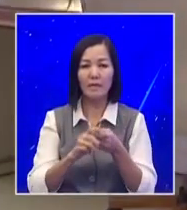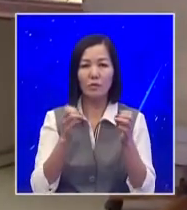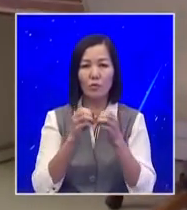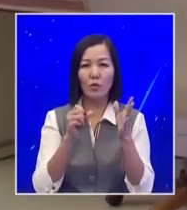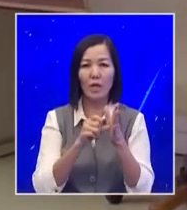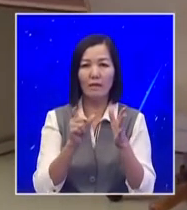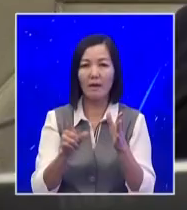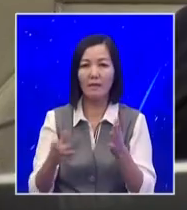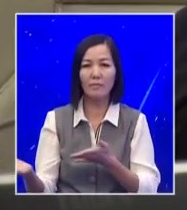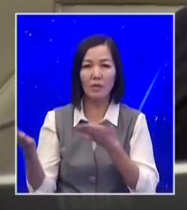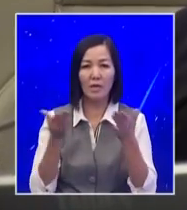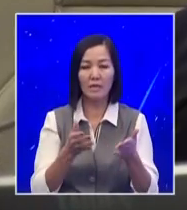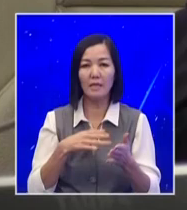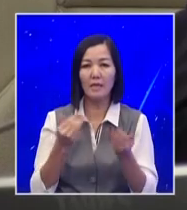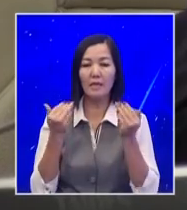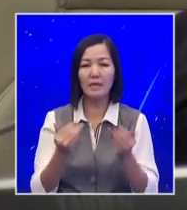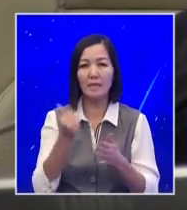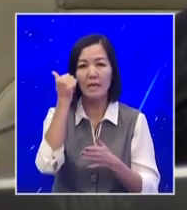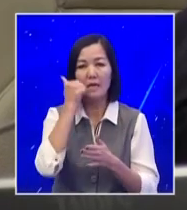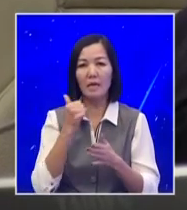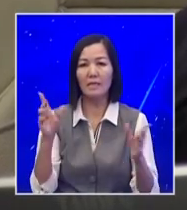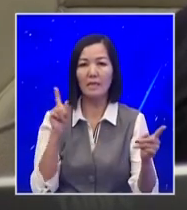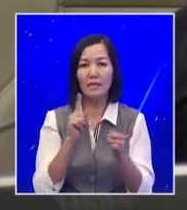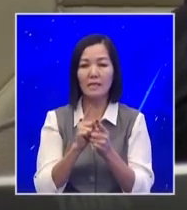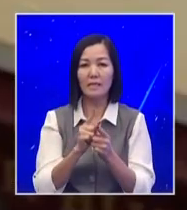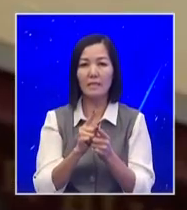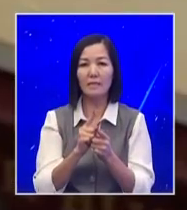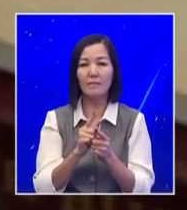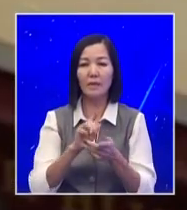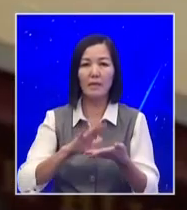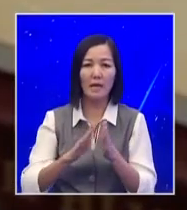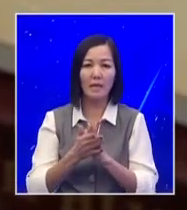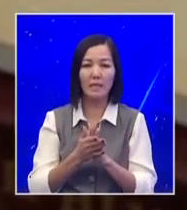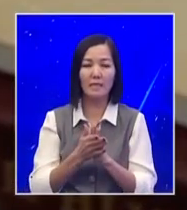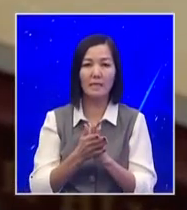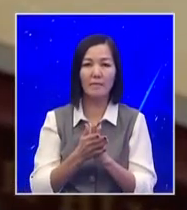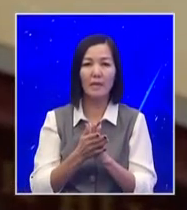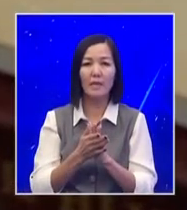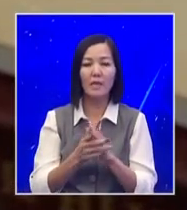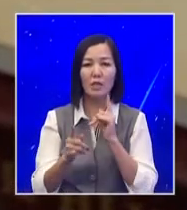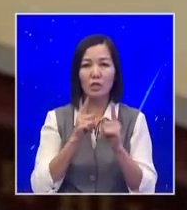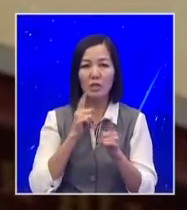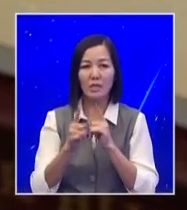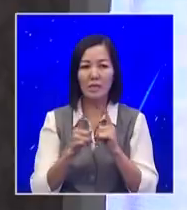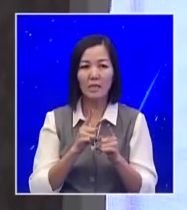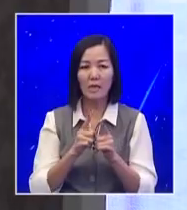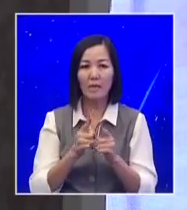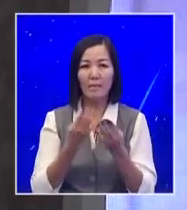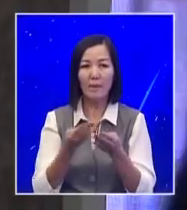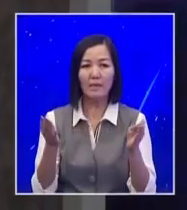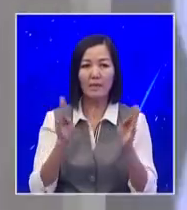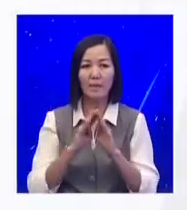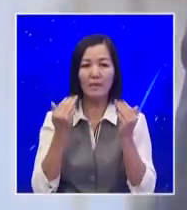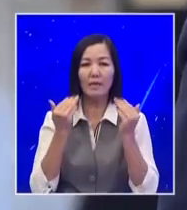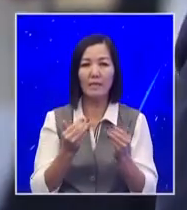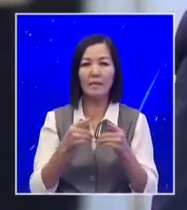16 ардагер шақыртылды. Қазыналы қарттар бас қосып, бір қауқылдасып қалды. Салтанатты жиын кібісе жылындағы пандемиядан және